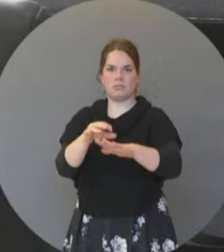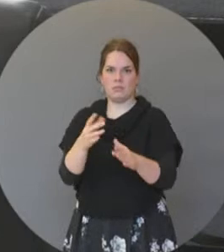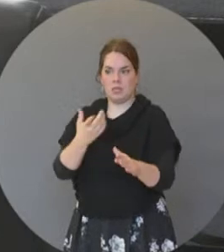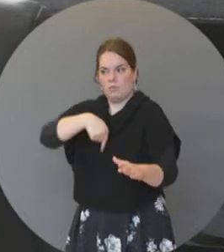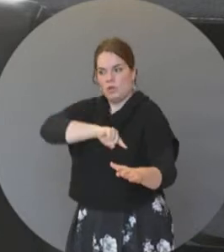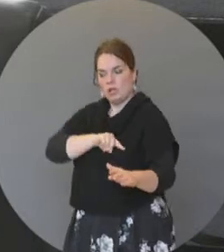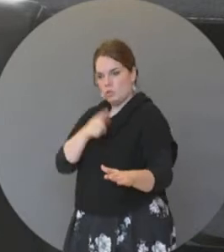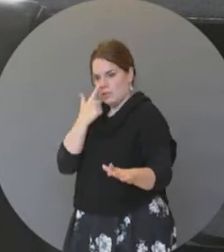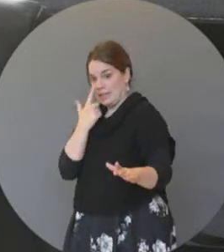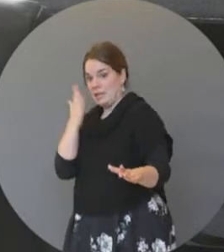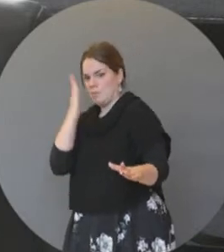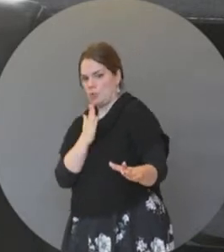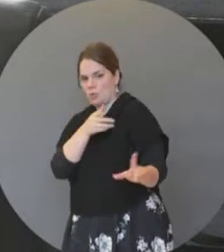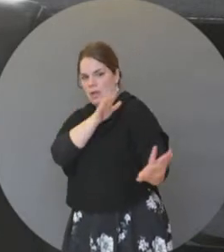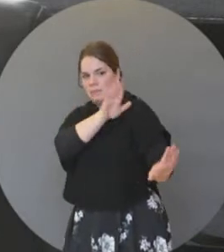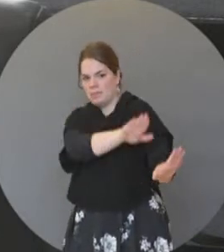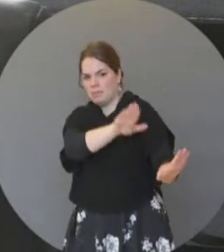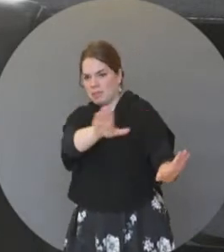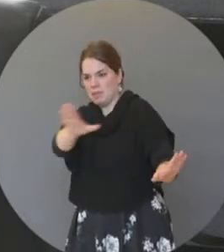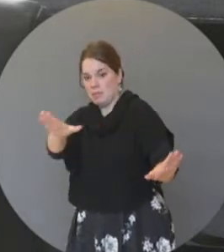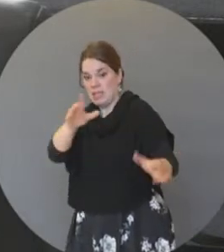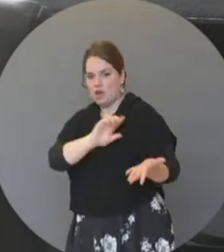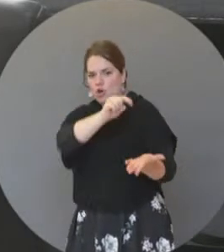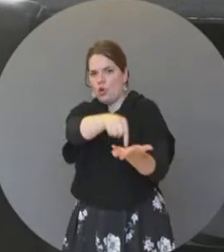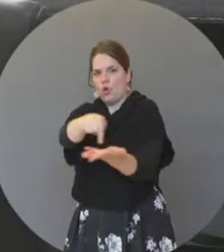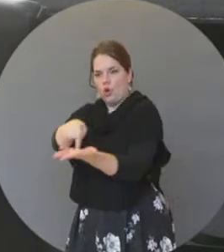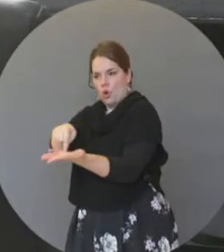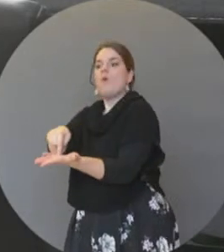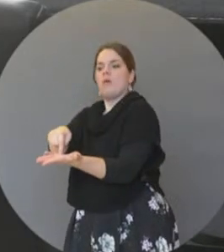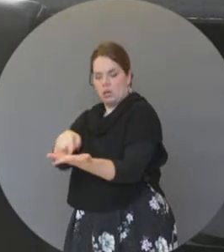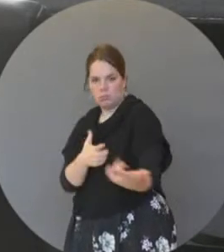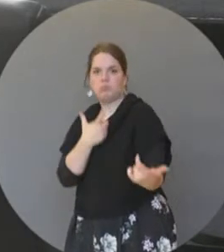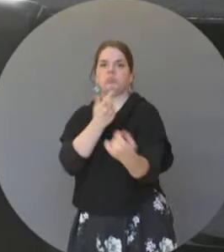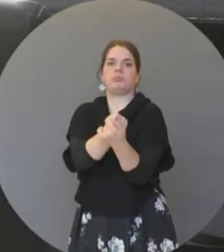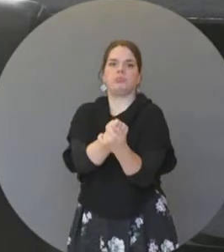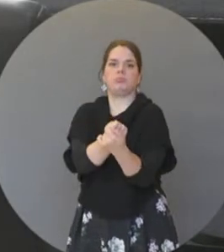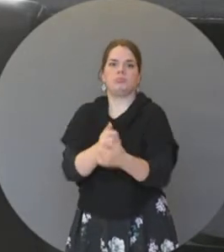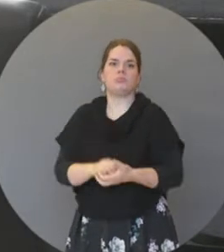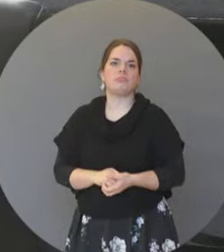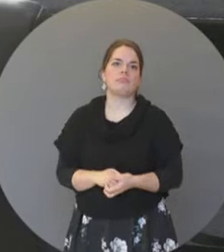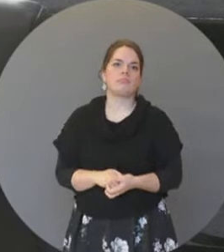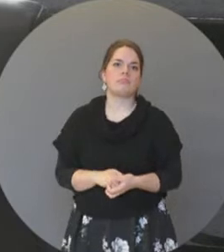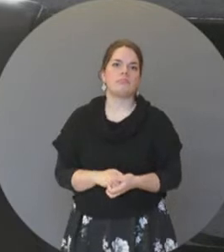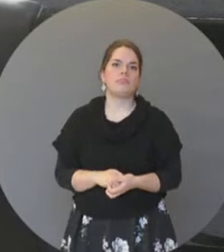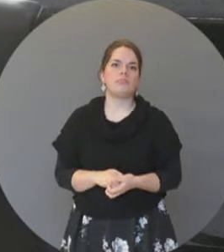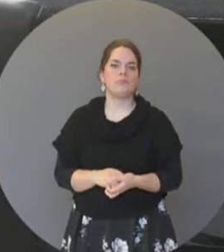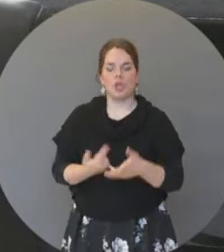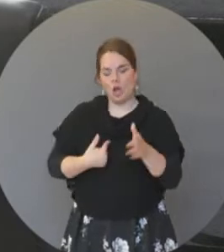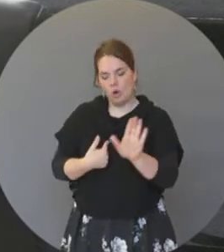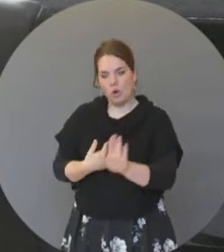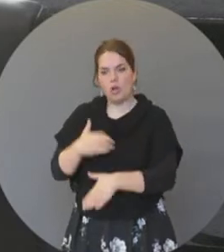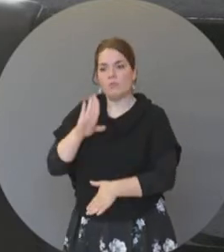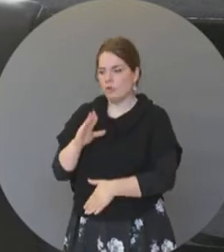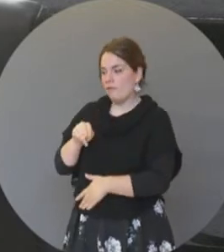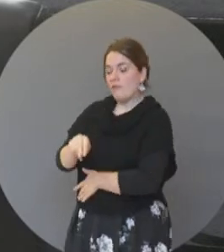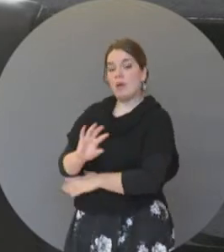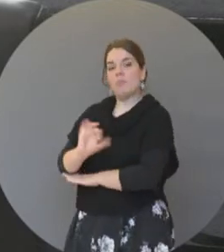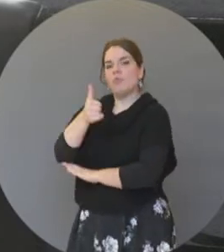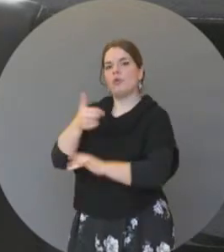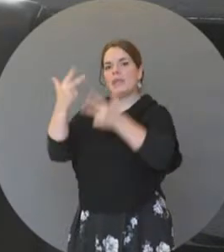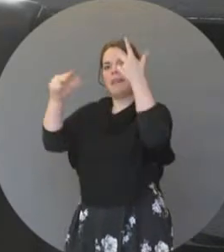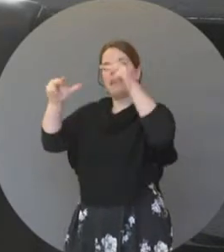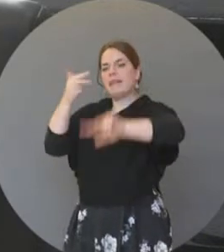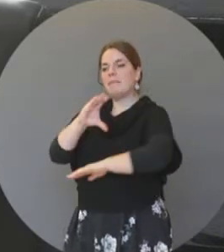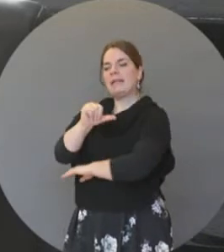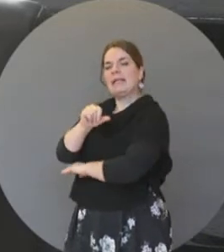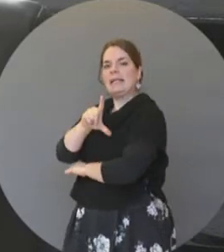sont identifiés sur chaque territoire conformément notre engagement nous allons expérimenter donc cela sur le tic de Dieppe et puis